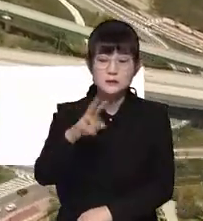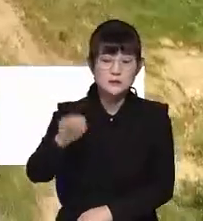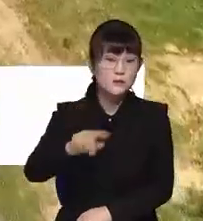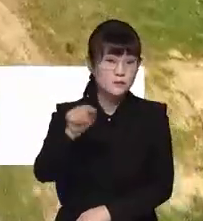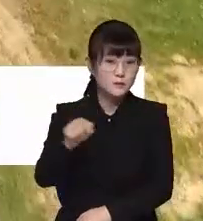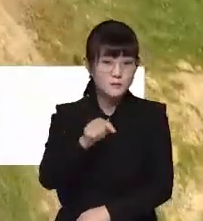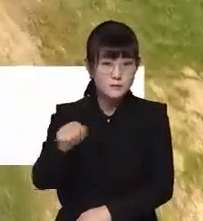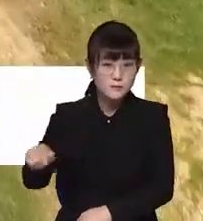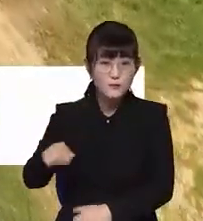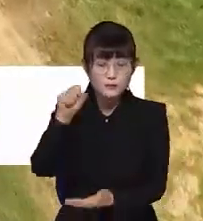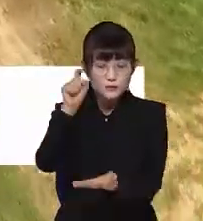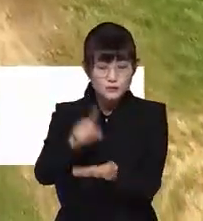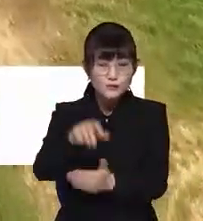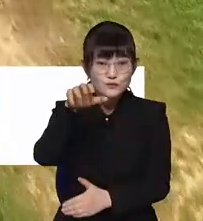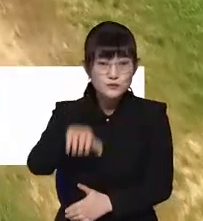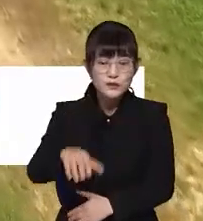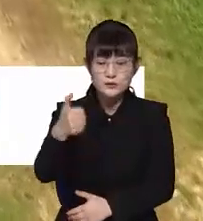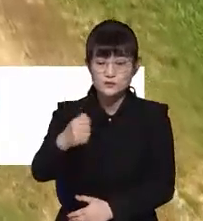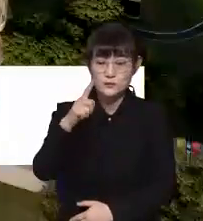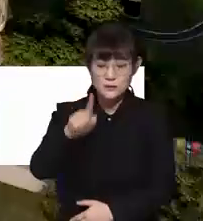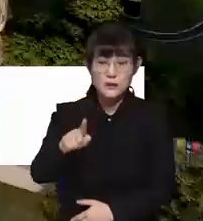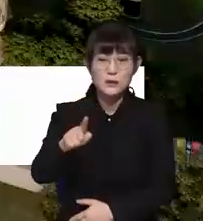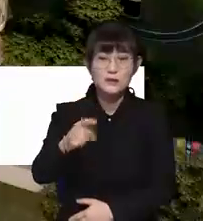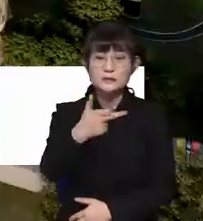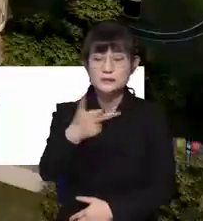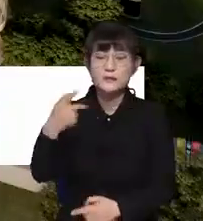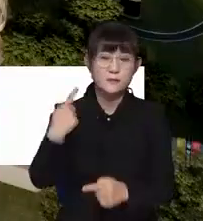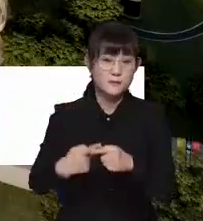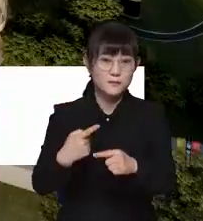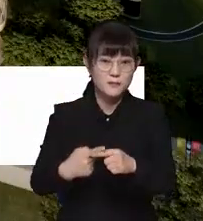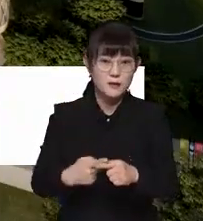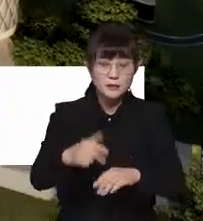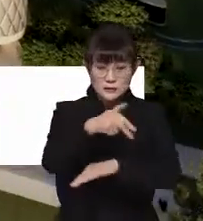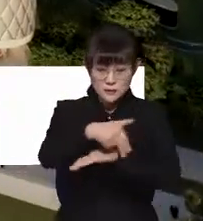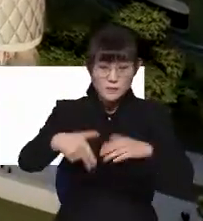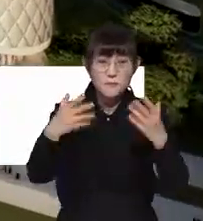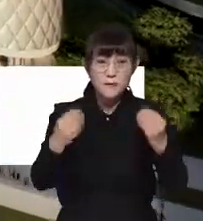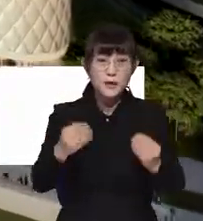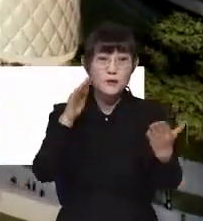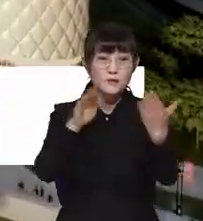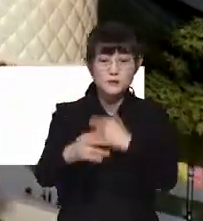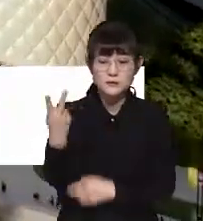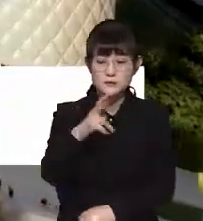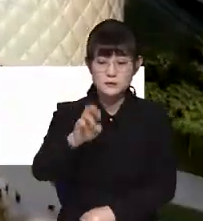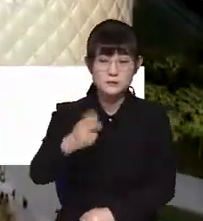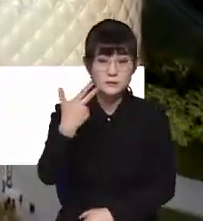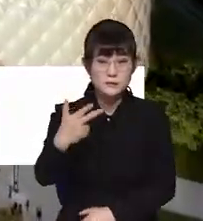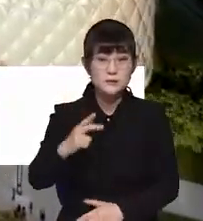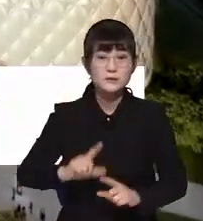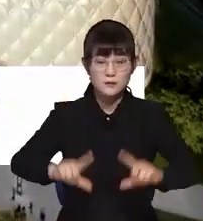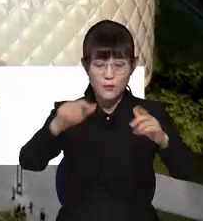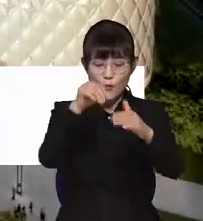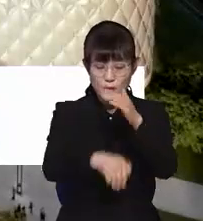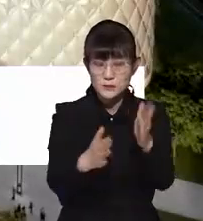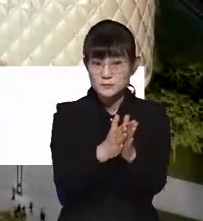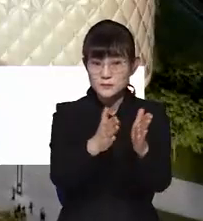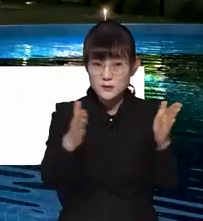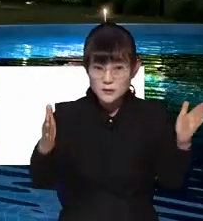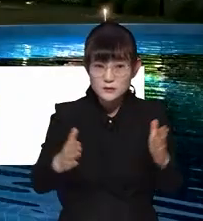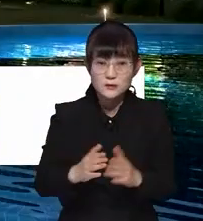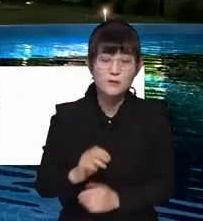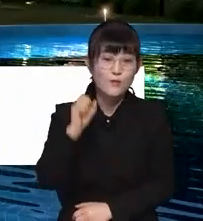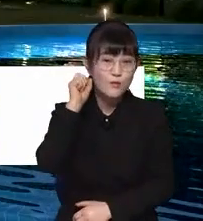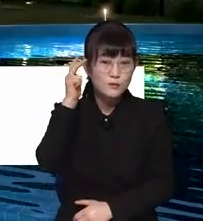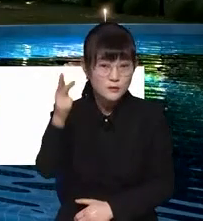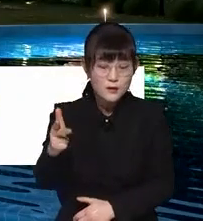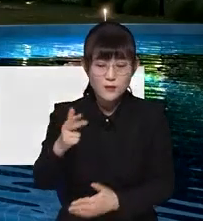제곱미터로 축구장 58개 크기입니다. 설계 등을 마치면 2027년 착공해 스타필드와 콘도,